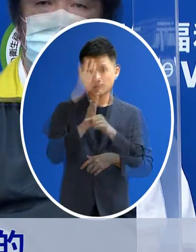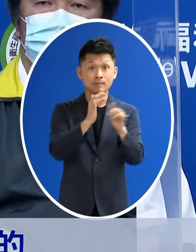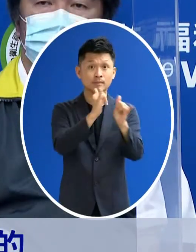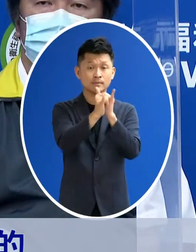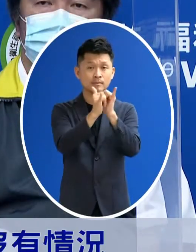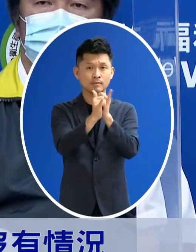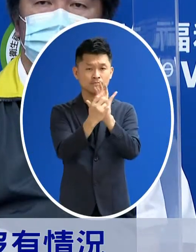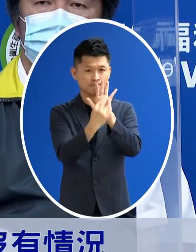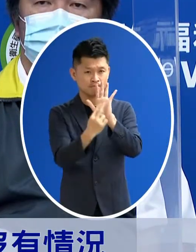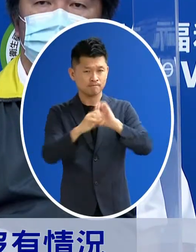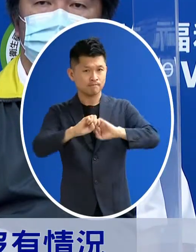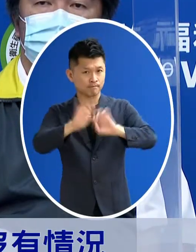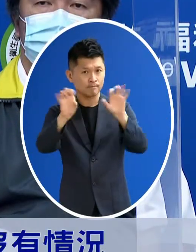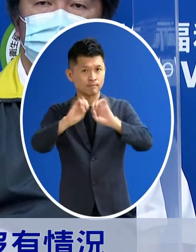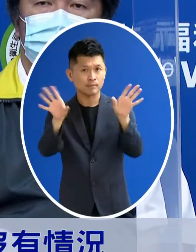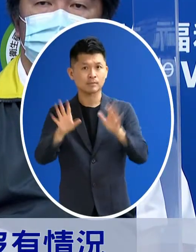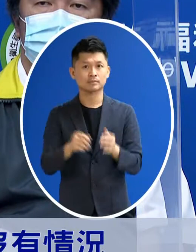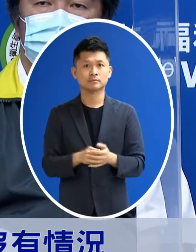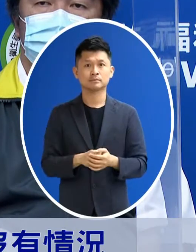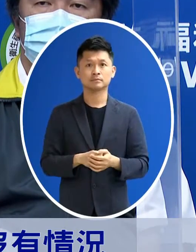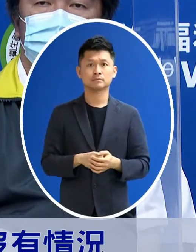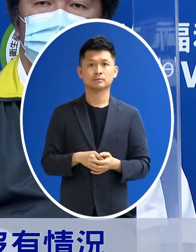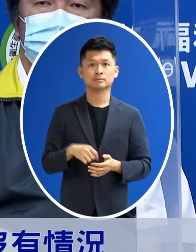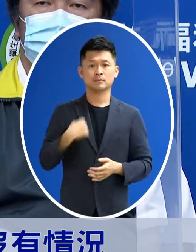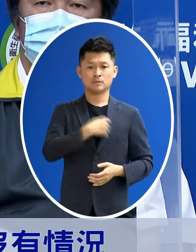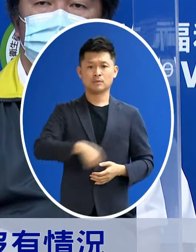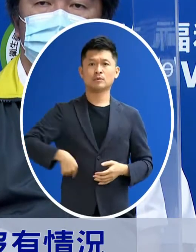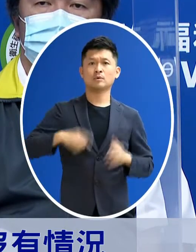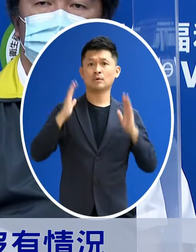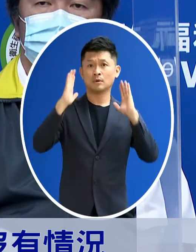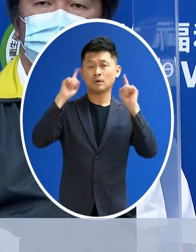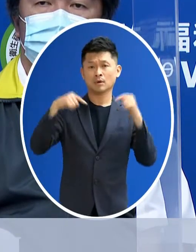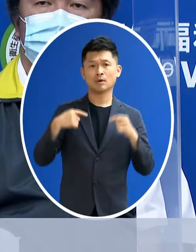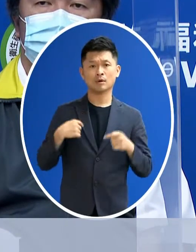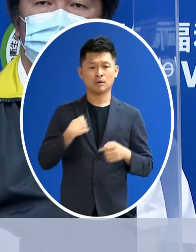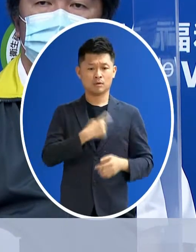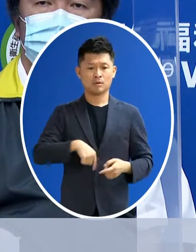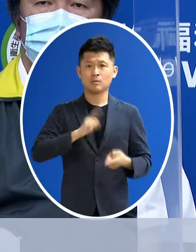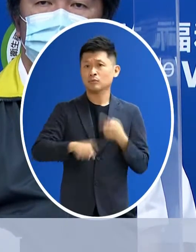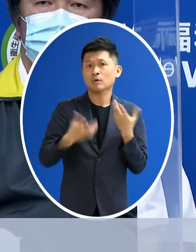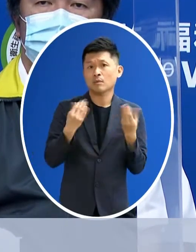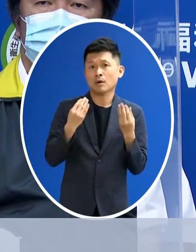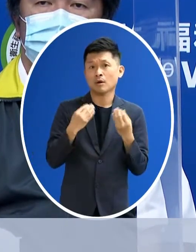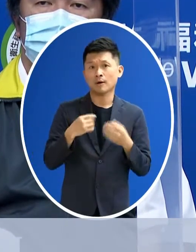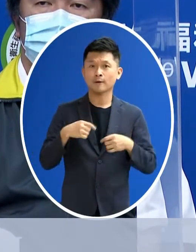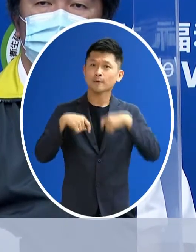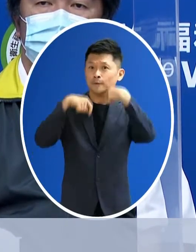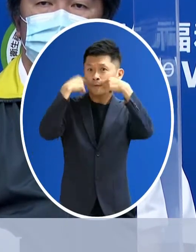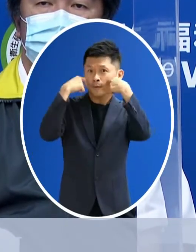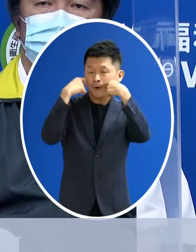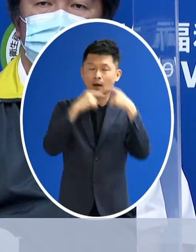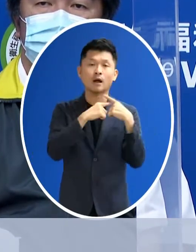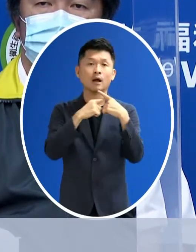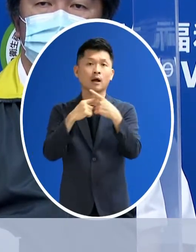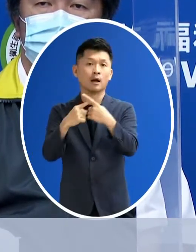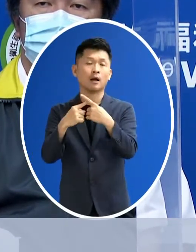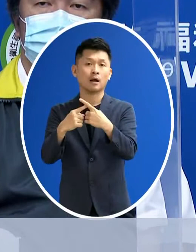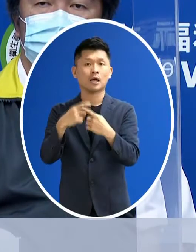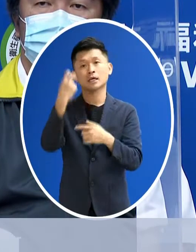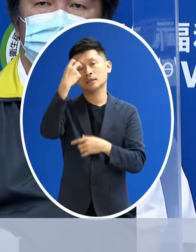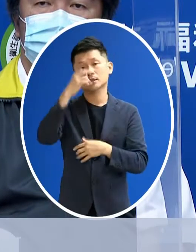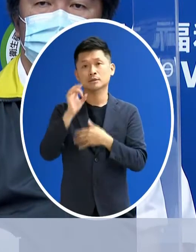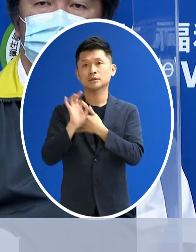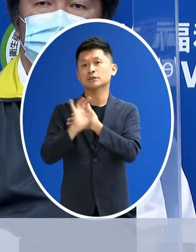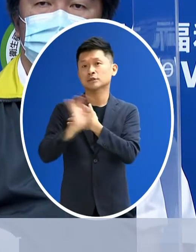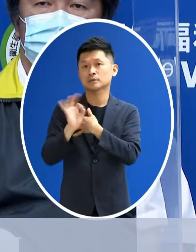的。哦，并不是大家就没有状况、没有情况，哦，就去检验看看，哦，这是一个